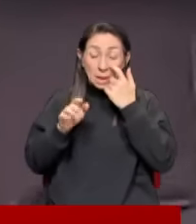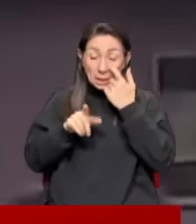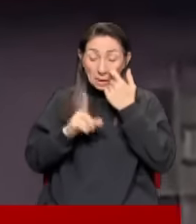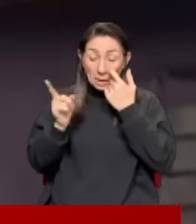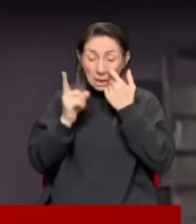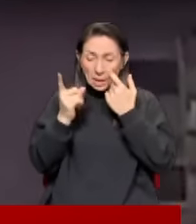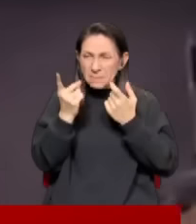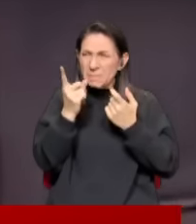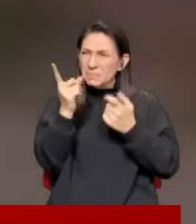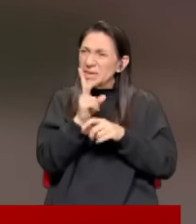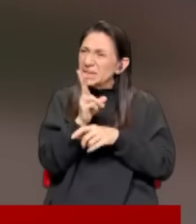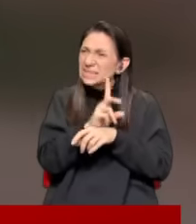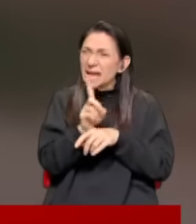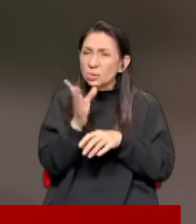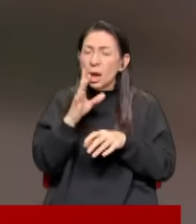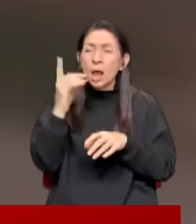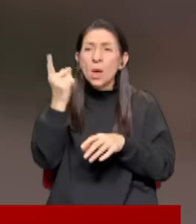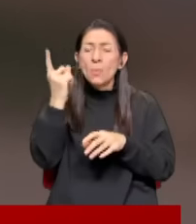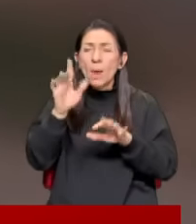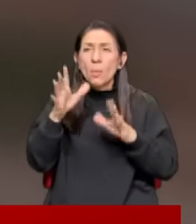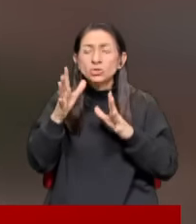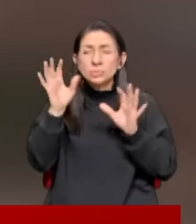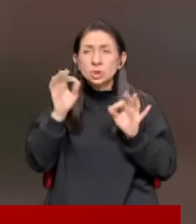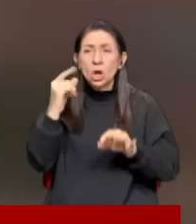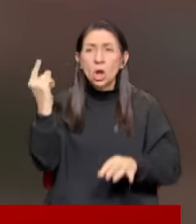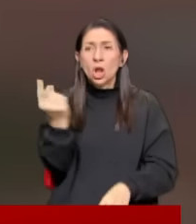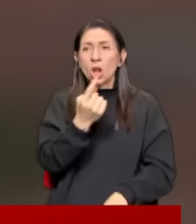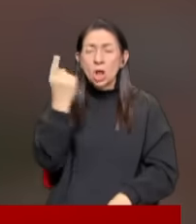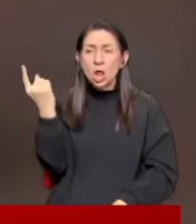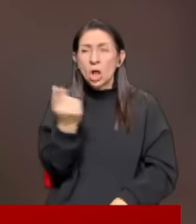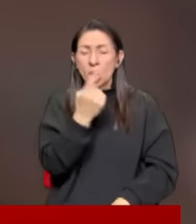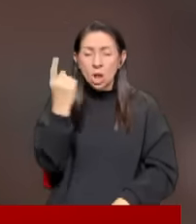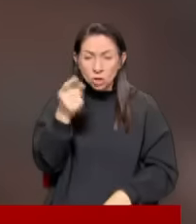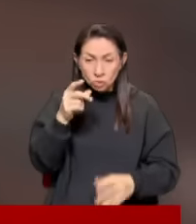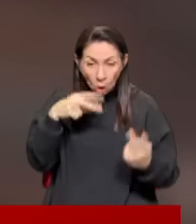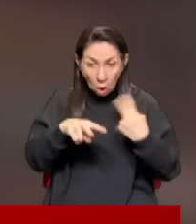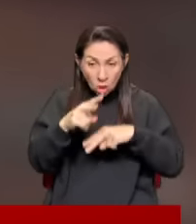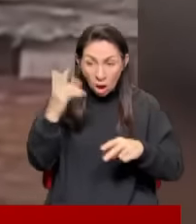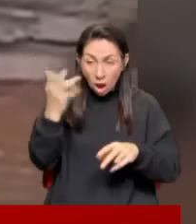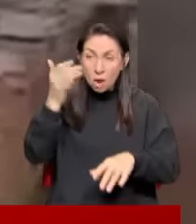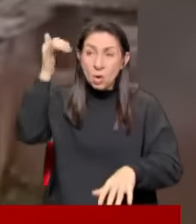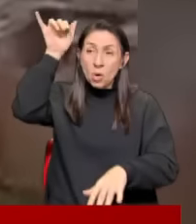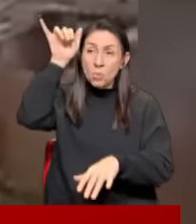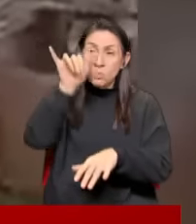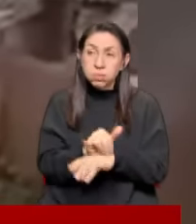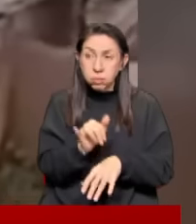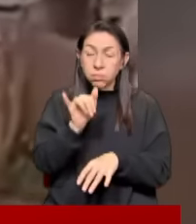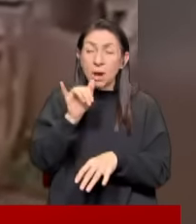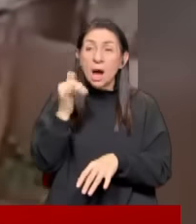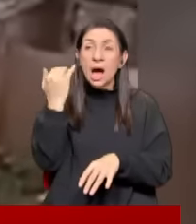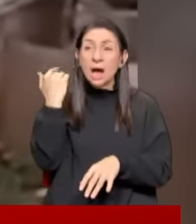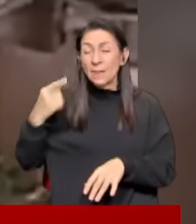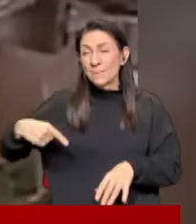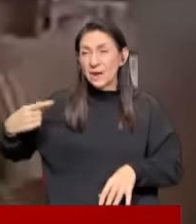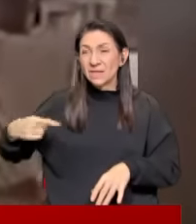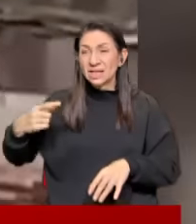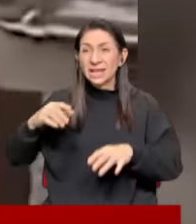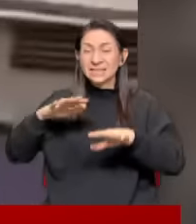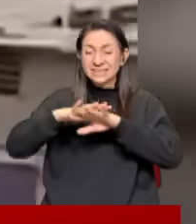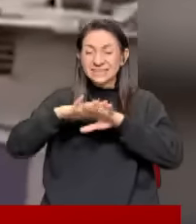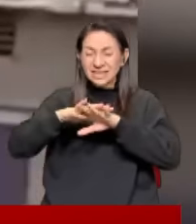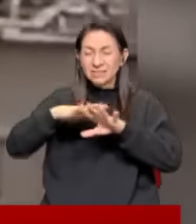Kalkıştan saniyeler sonra helikopter arızalandı. Dönerek akan trafiğin ortasına sert iniş yaptı. Bu sırada arka pervanesi tel